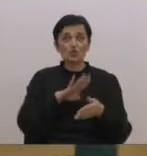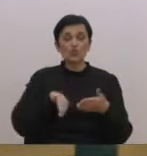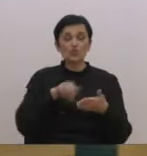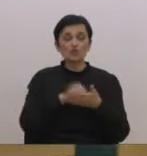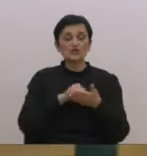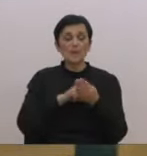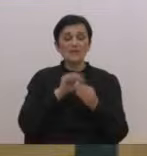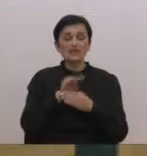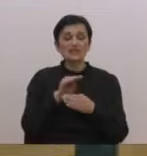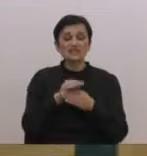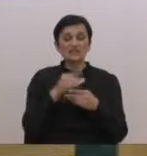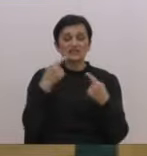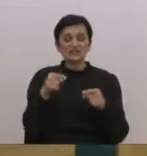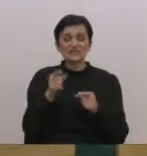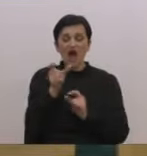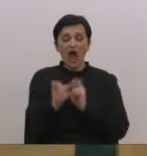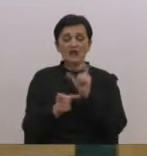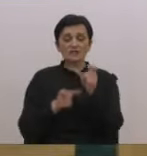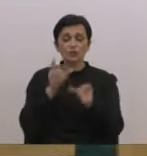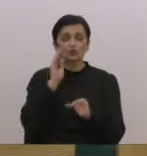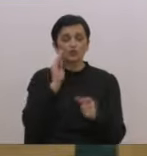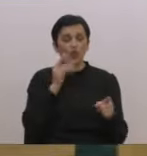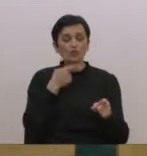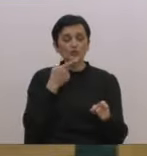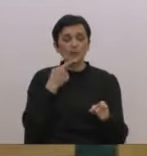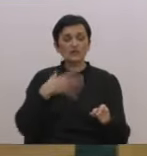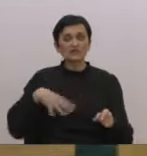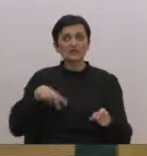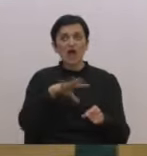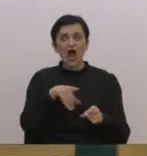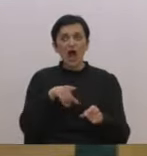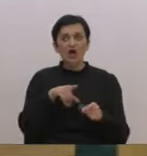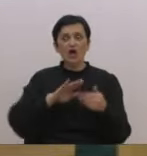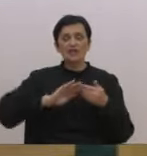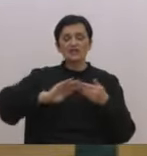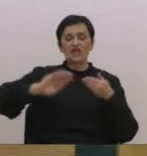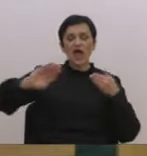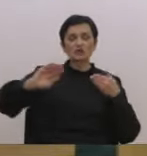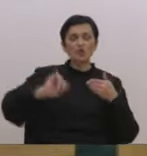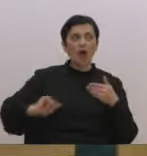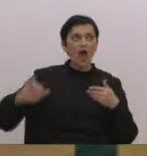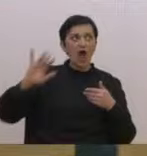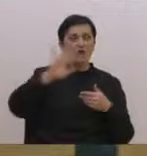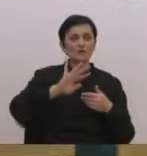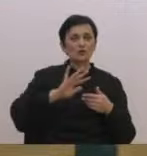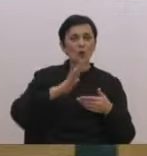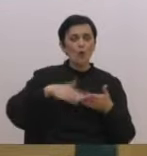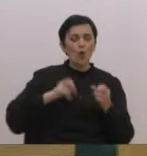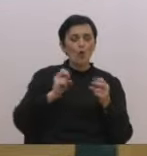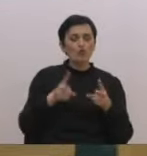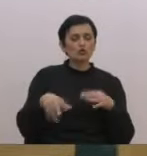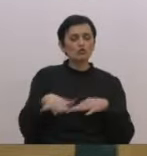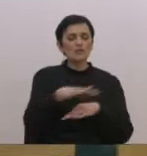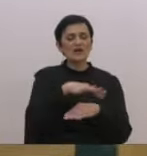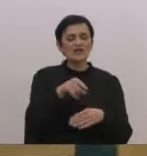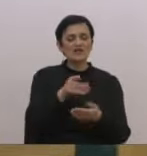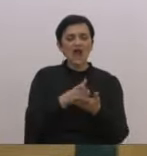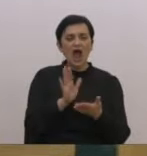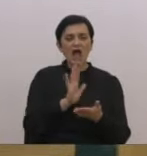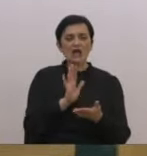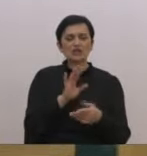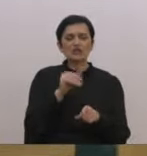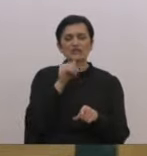სხვა ასპექტებს, როდესაც თქვენ ამბობთ, რომ საქართველო თითქოს დაშორდა ევროპას, თითქოს უსაფრთხო ქვეყანა აღარ არის, თითქოს